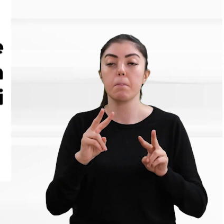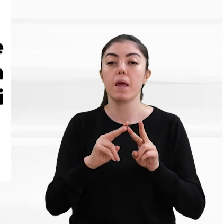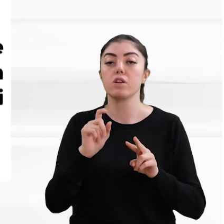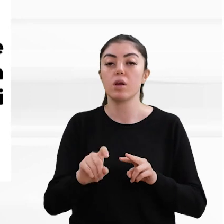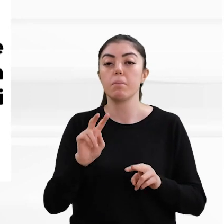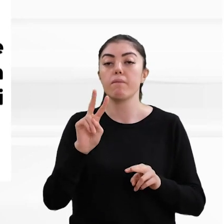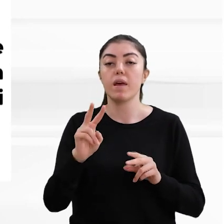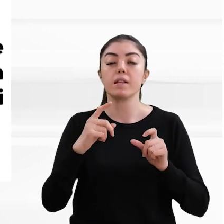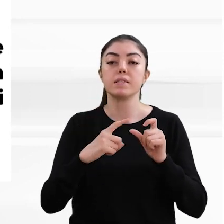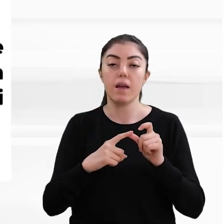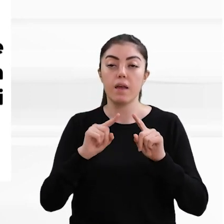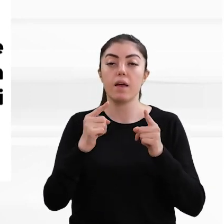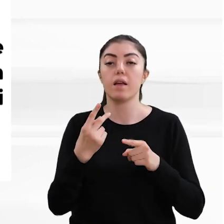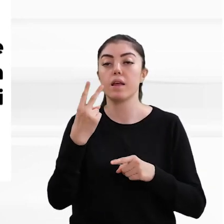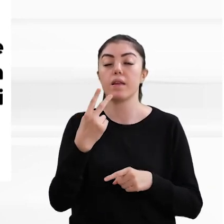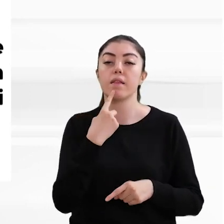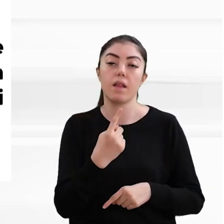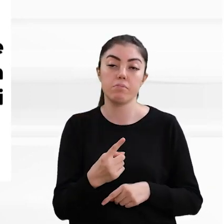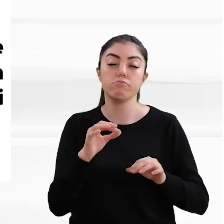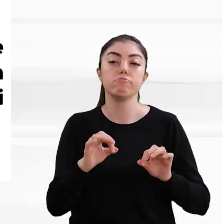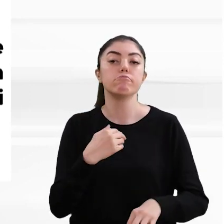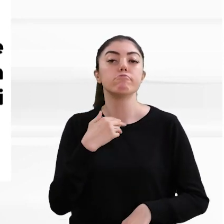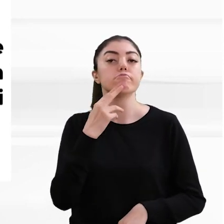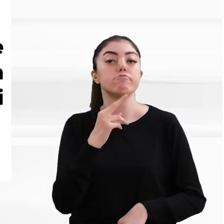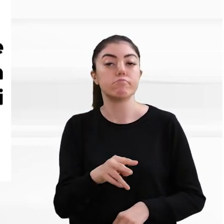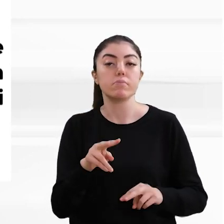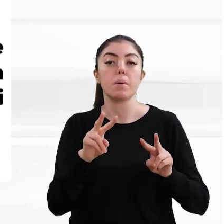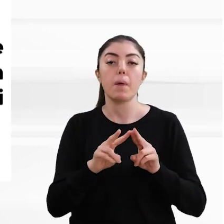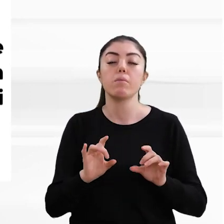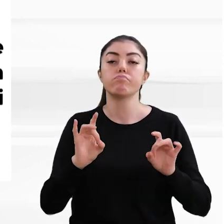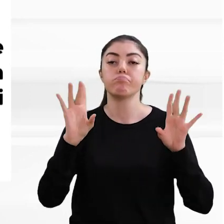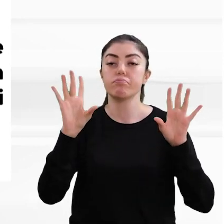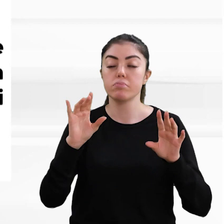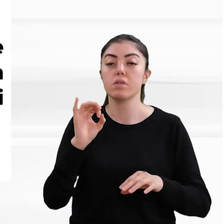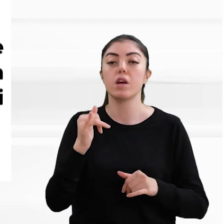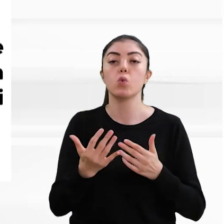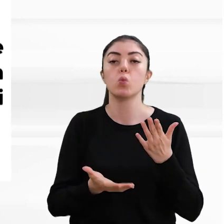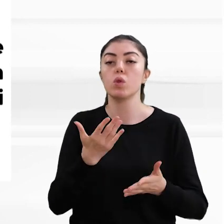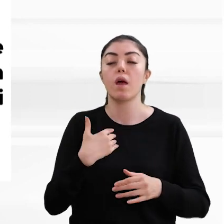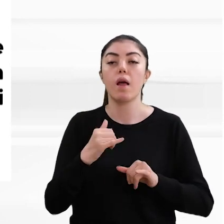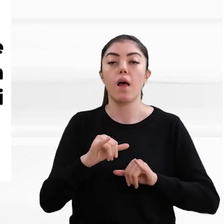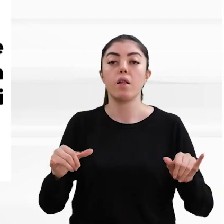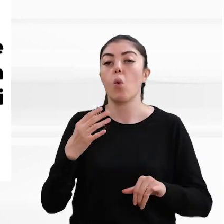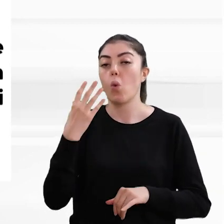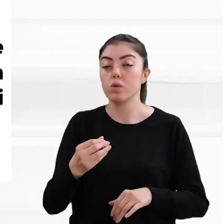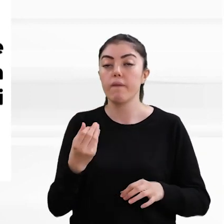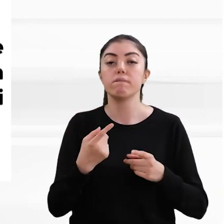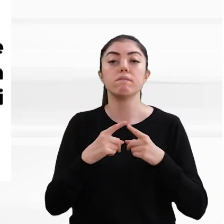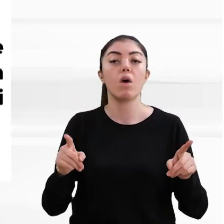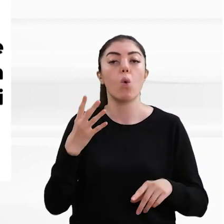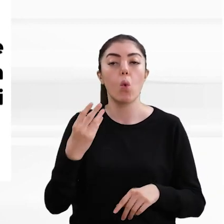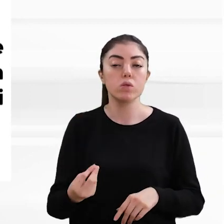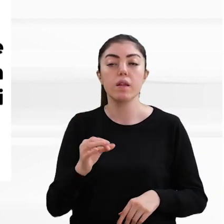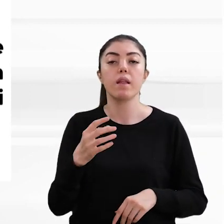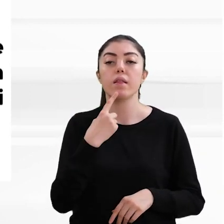çarpı Vs'nin karesi. Bakın M'ler gitti. Yani kütlelerimiz aynı olsa da farklı olsa